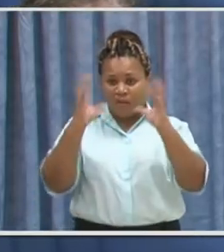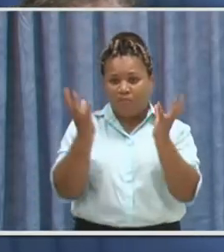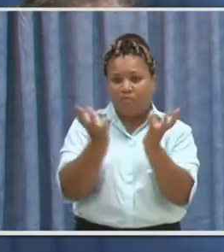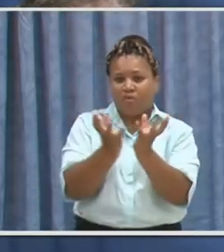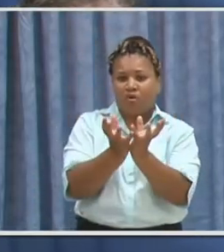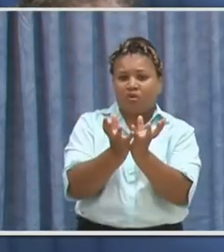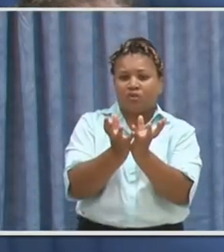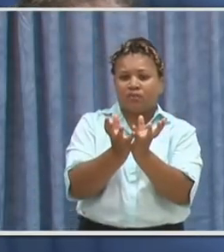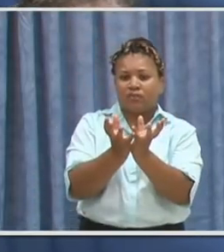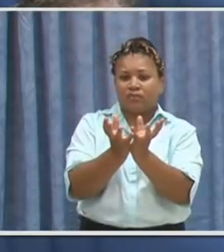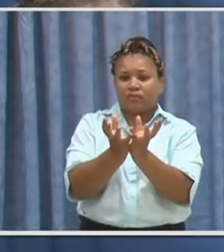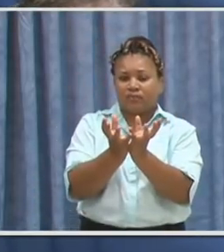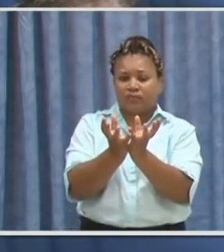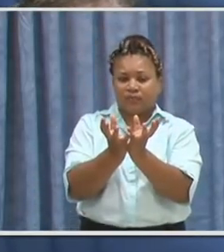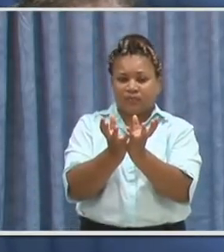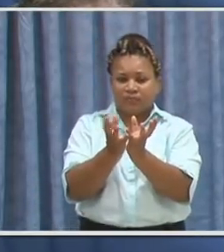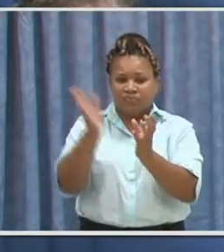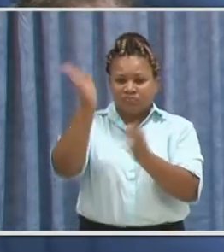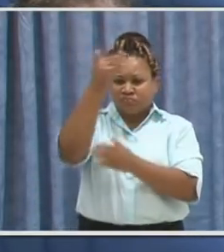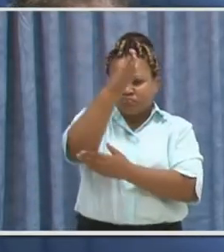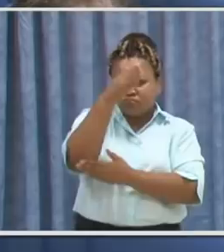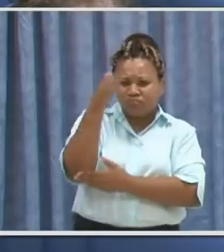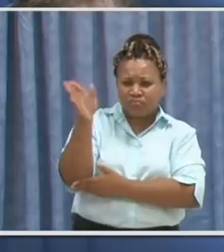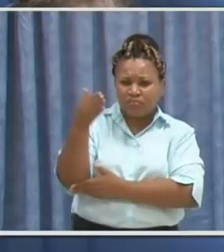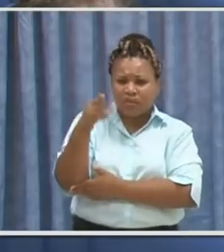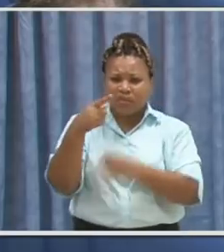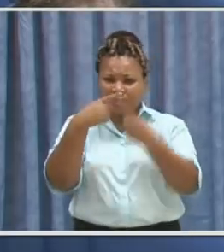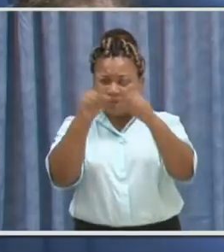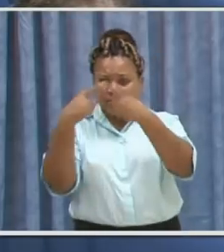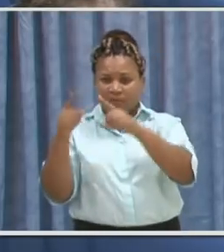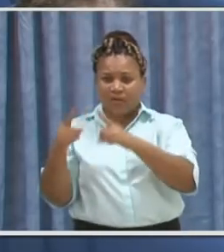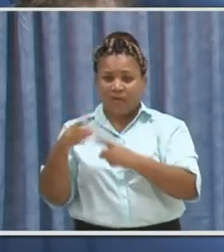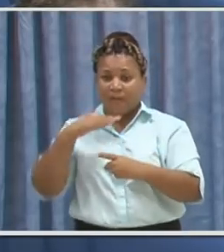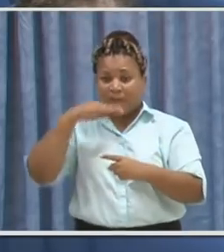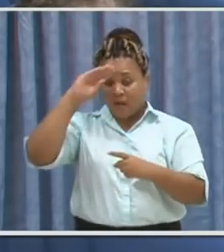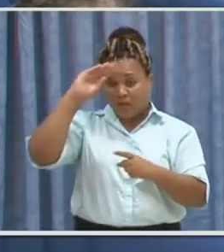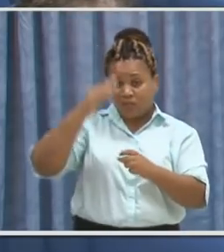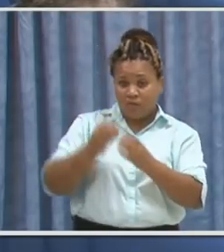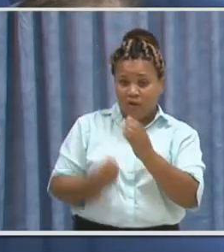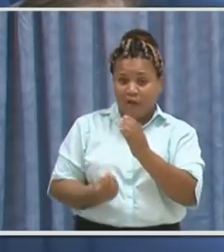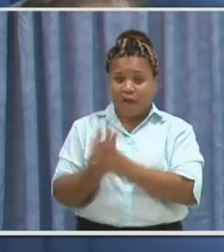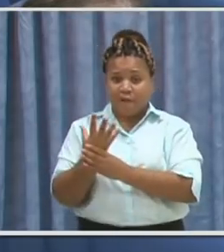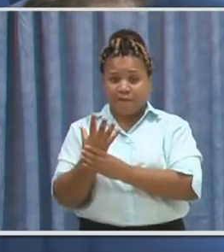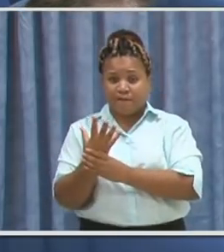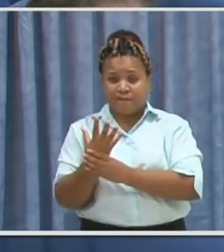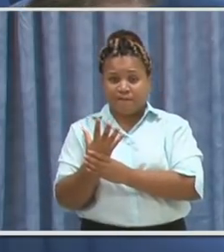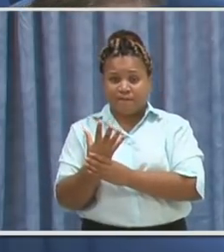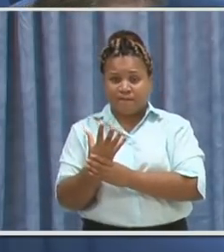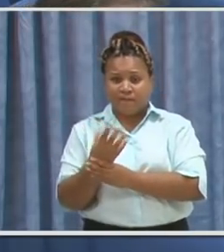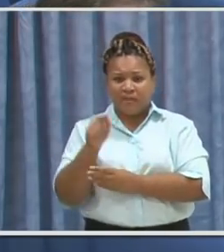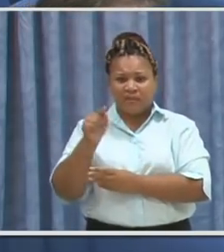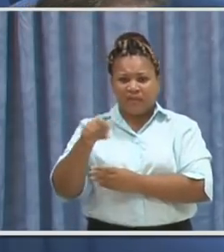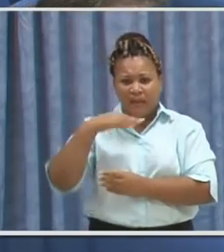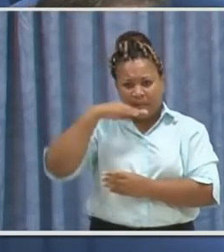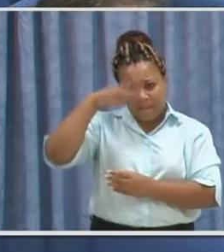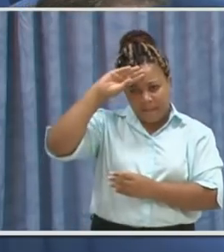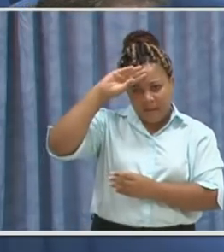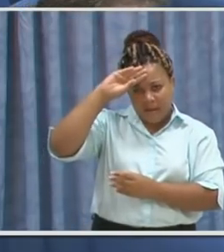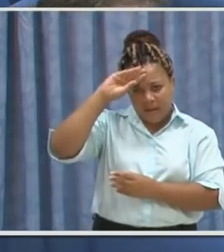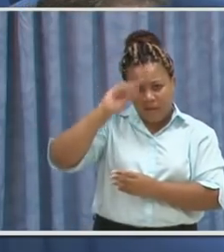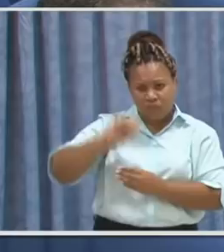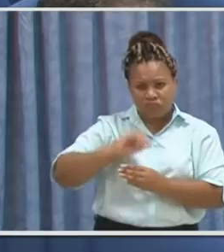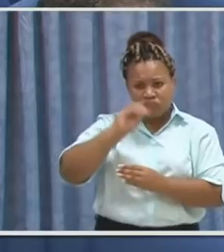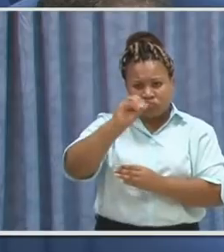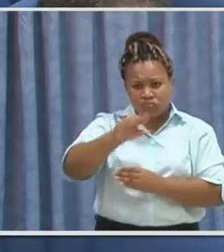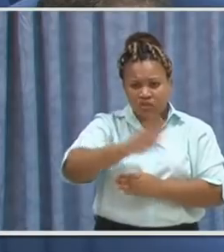peut gagner cause de plusieurs pays, l'Europe, même l'Australie. Est-ce qu'il y a un concern pour ces cellules? Après, aussi, je savais qu'on